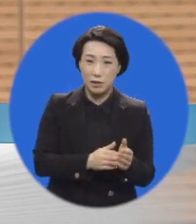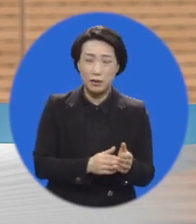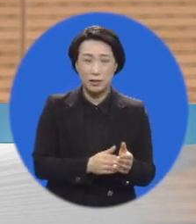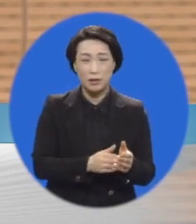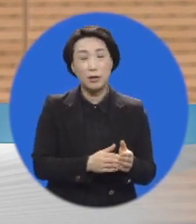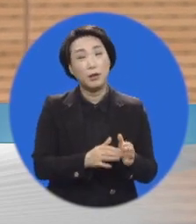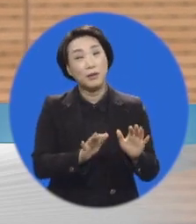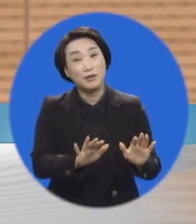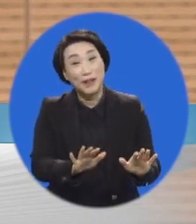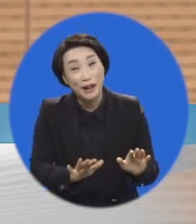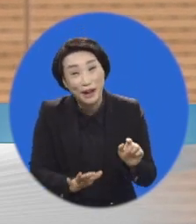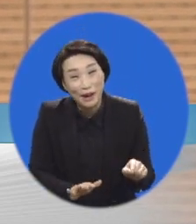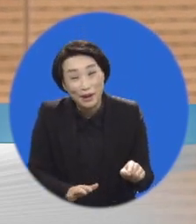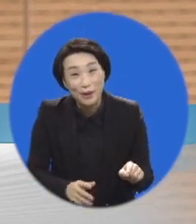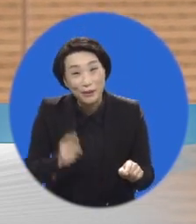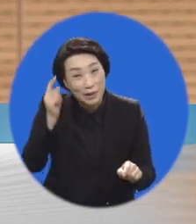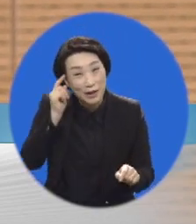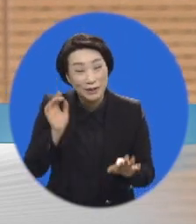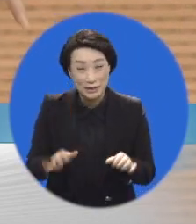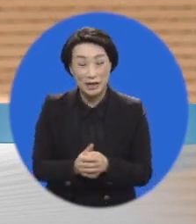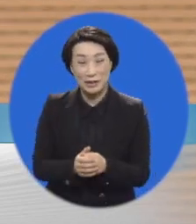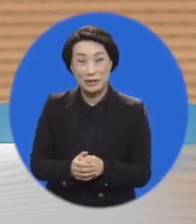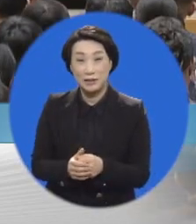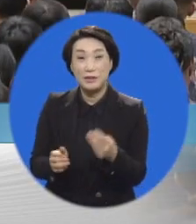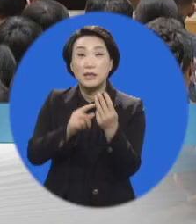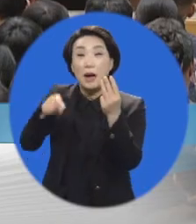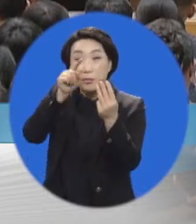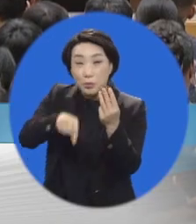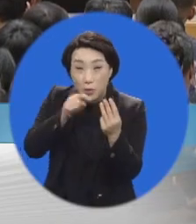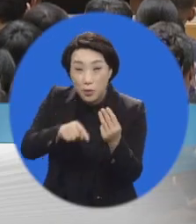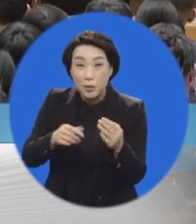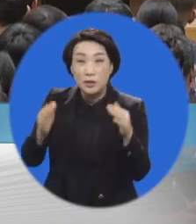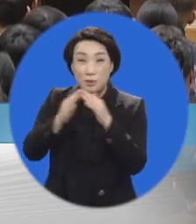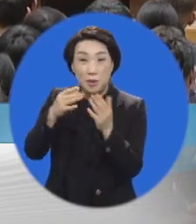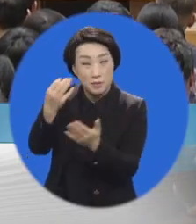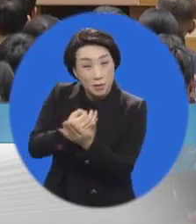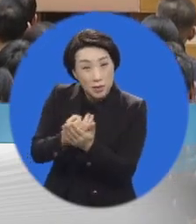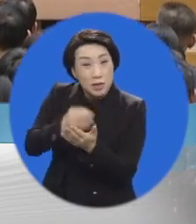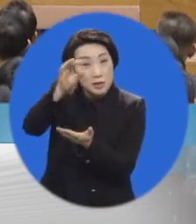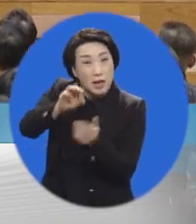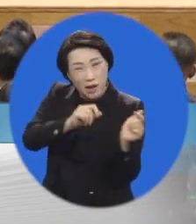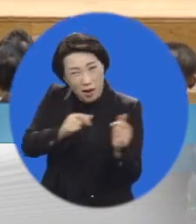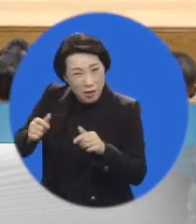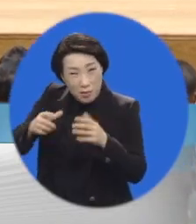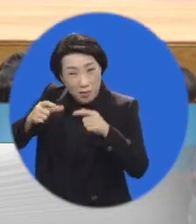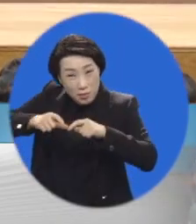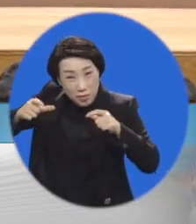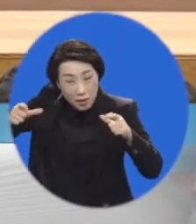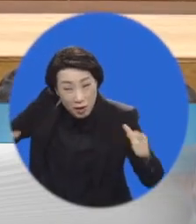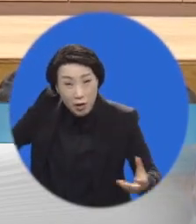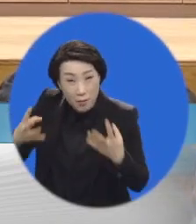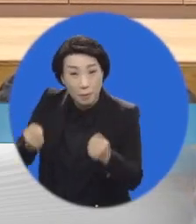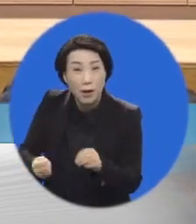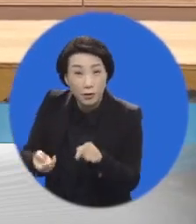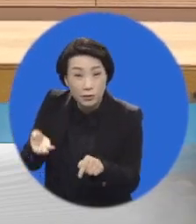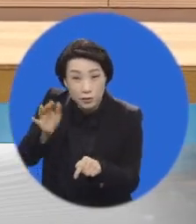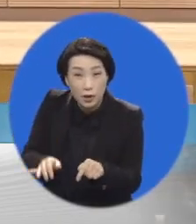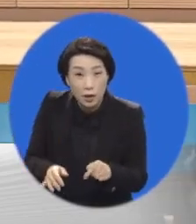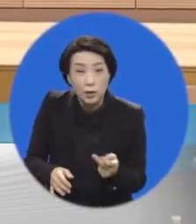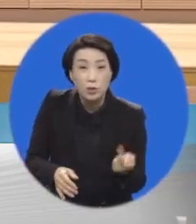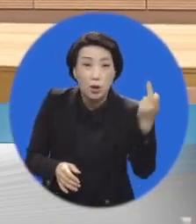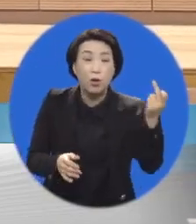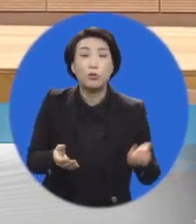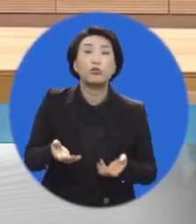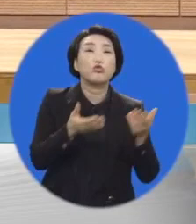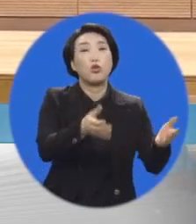보세요. 이 외삼촌의 집에서 벌었던 수많은 재산들이 하루아침에 에서의